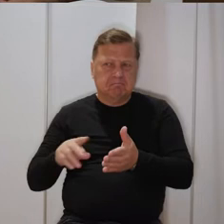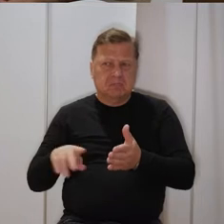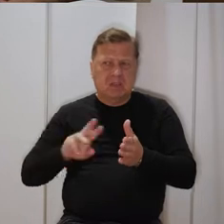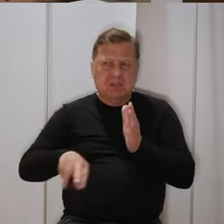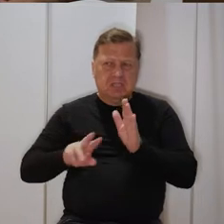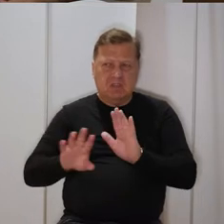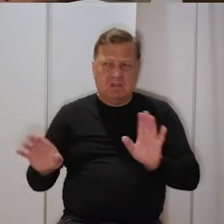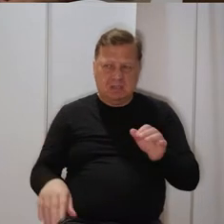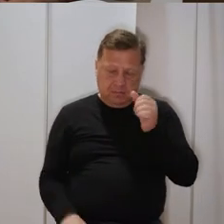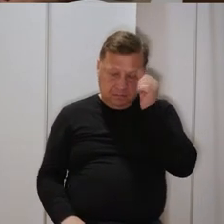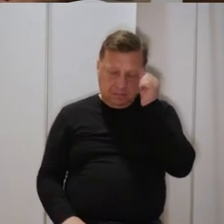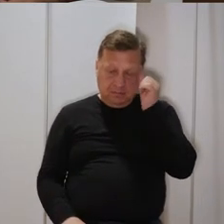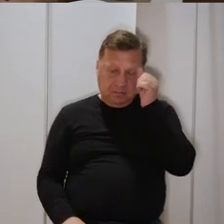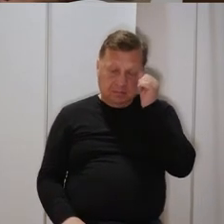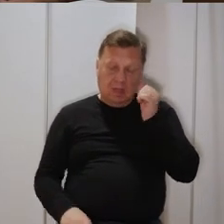wycofać.